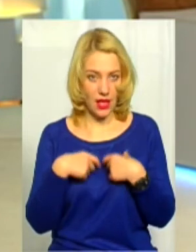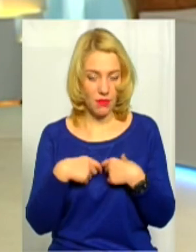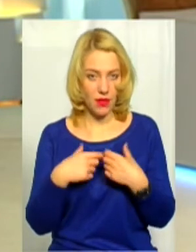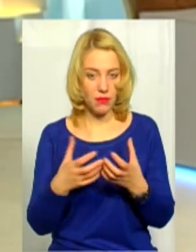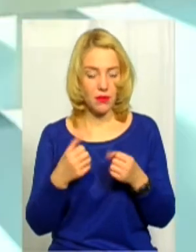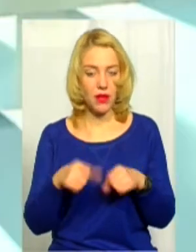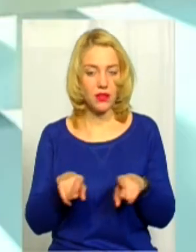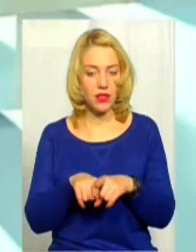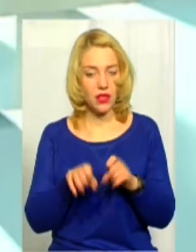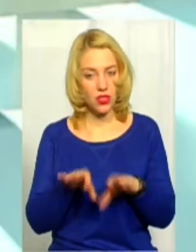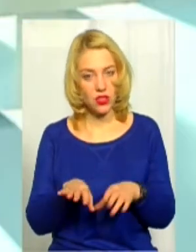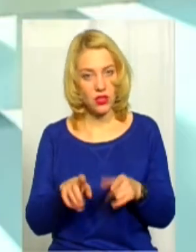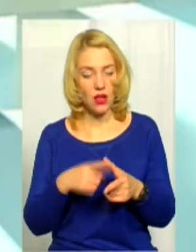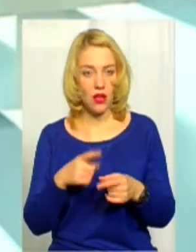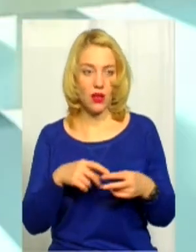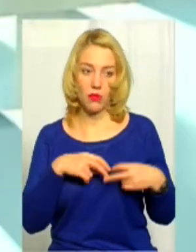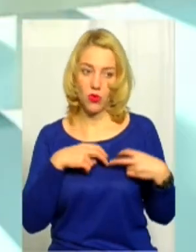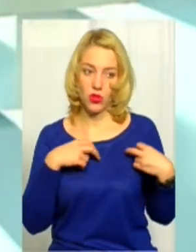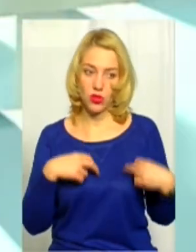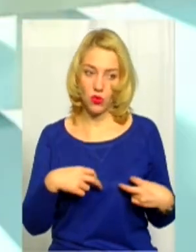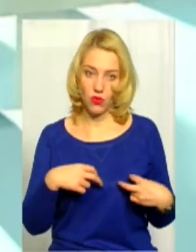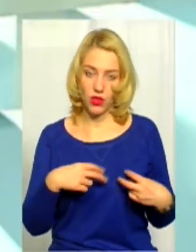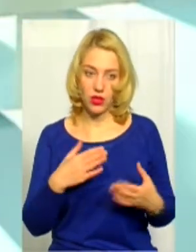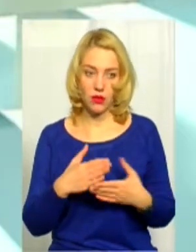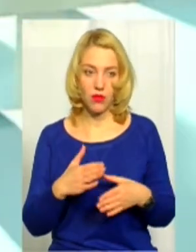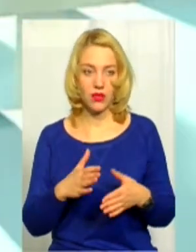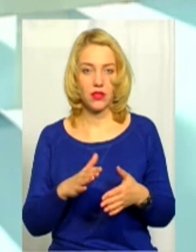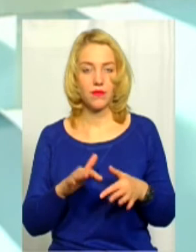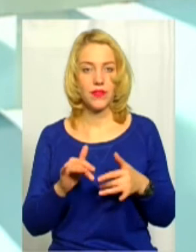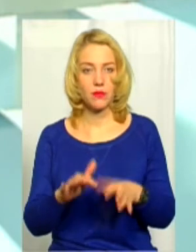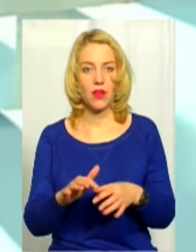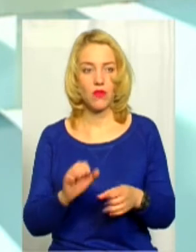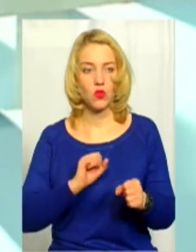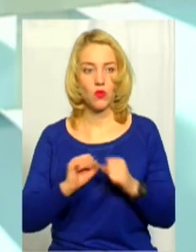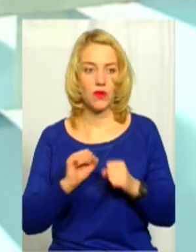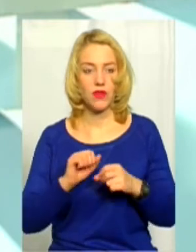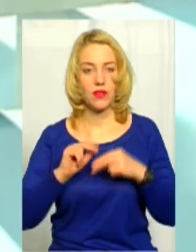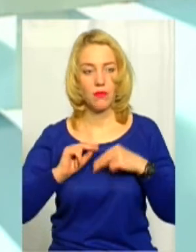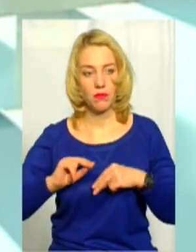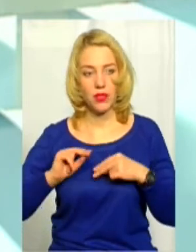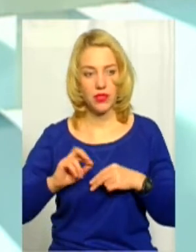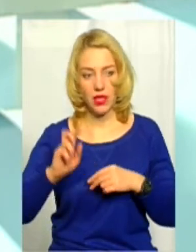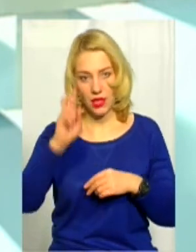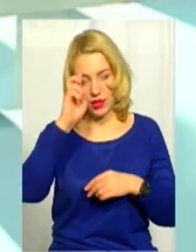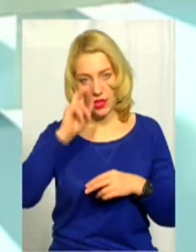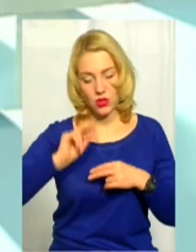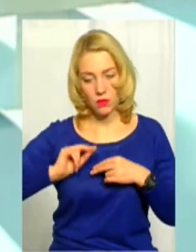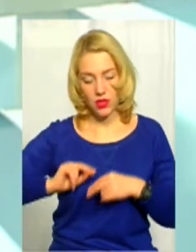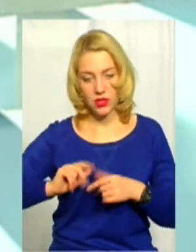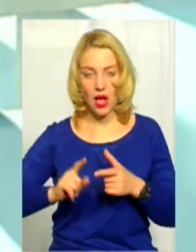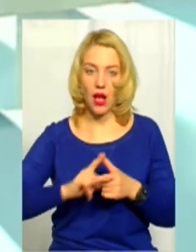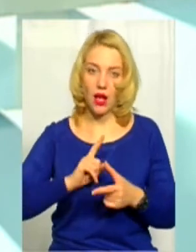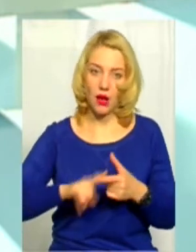приймає рішення, або йому ризикувати і мати справу з управлінням праці і Держпраці,